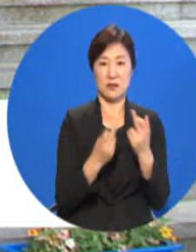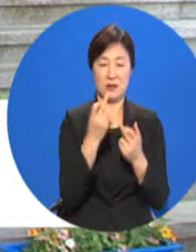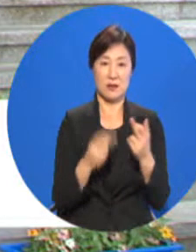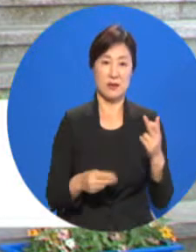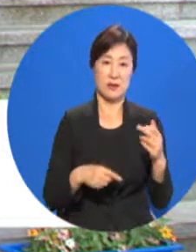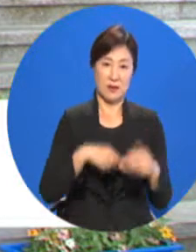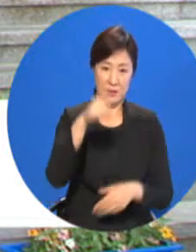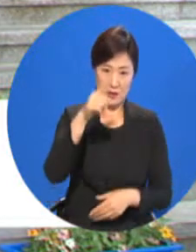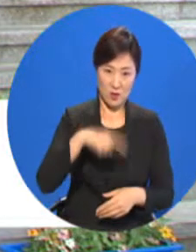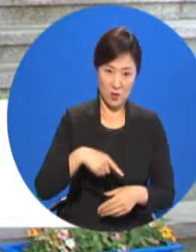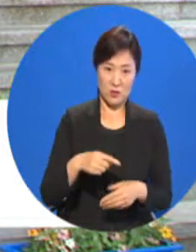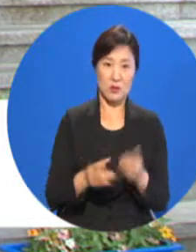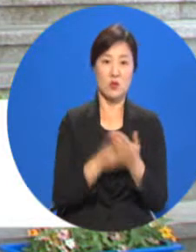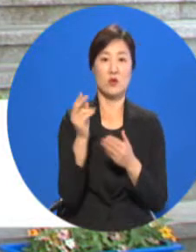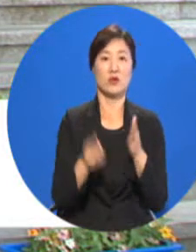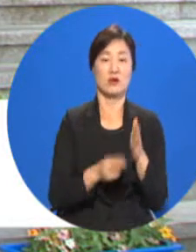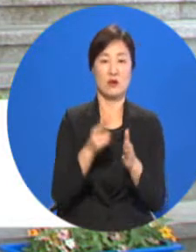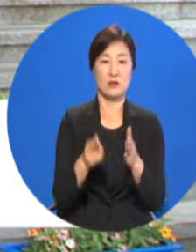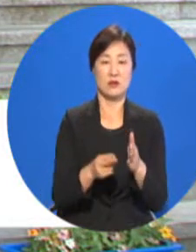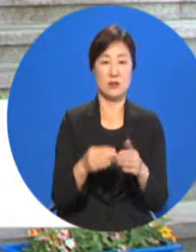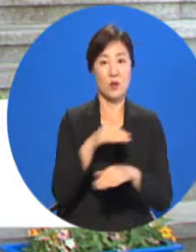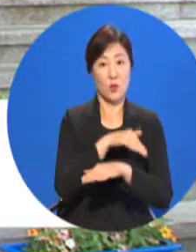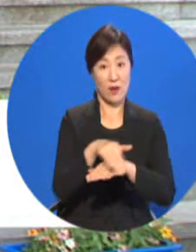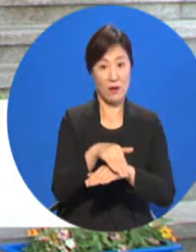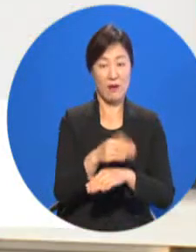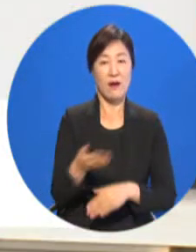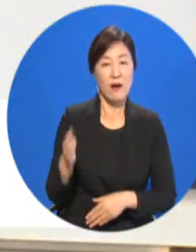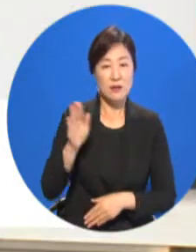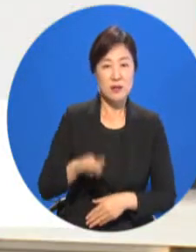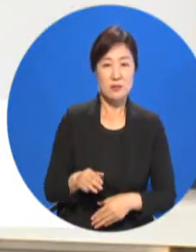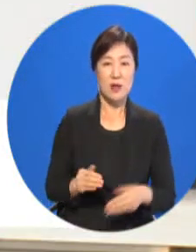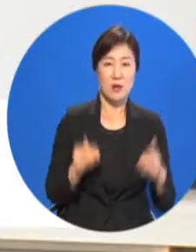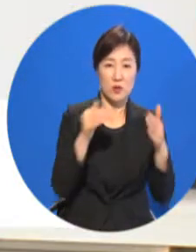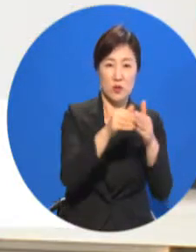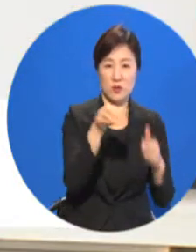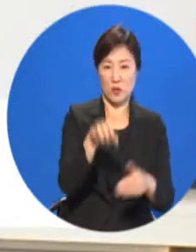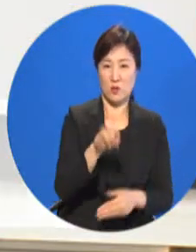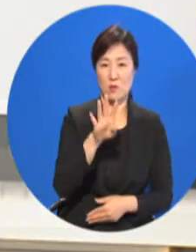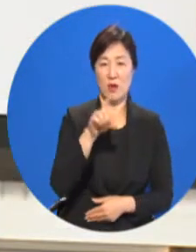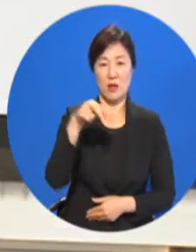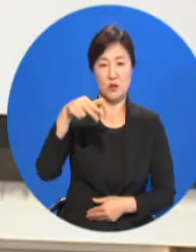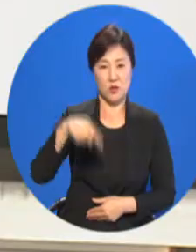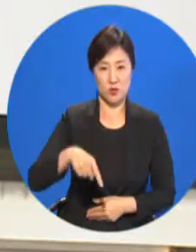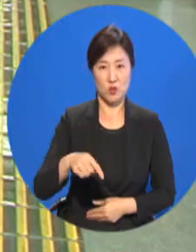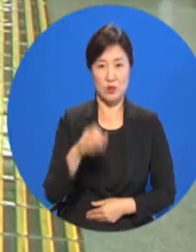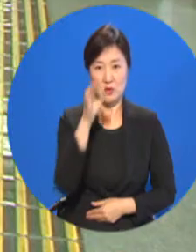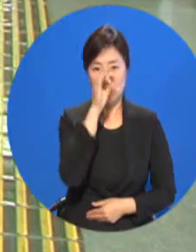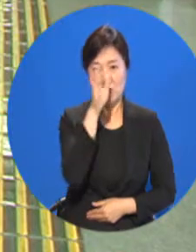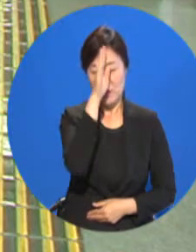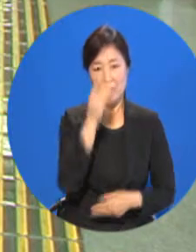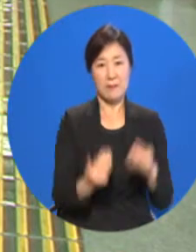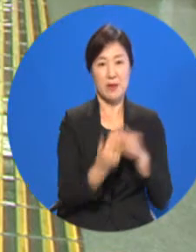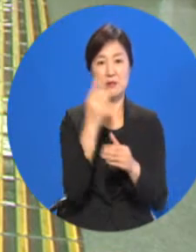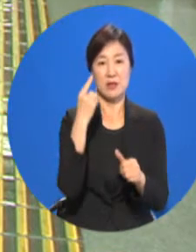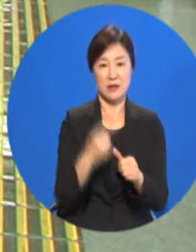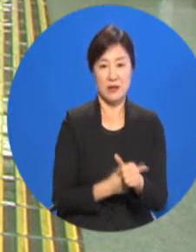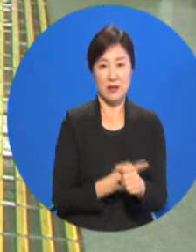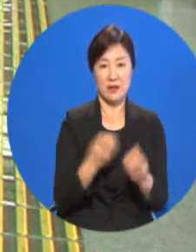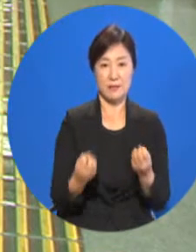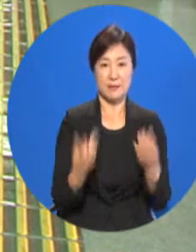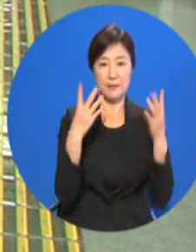프로그램을 진행할 예정이었지만 열차 도착지인 파주에서 돼지열병이 발생함에 따라 행사를 연기했다고